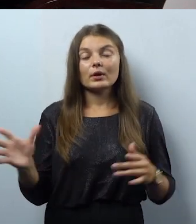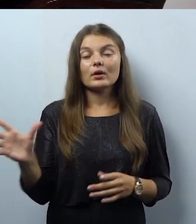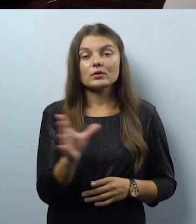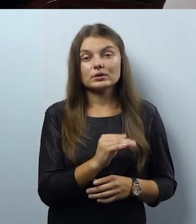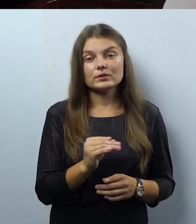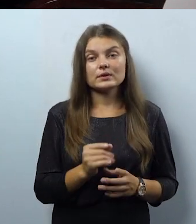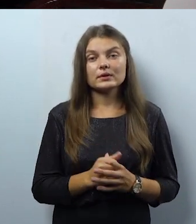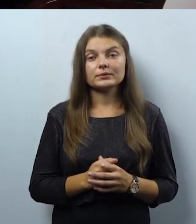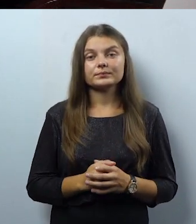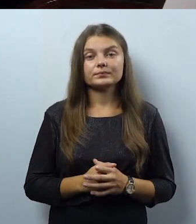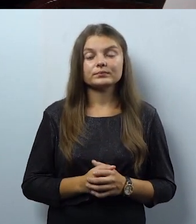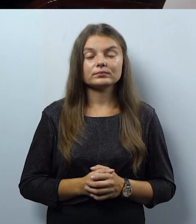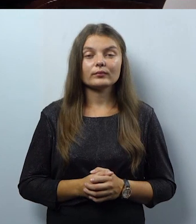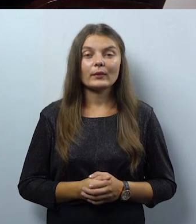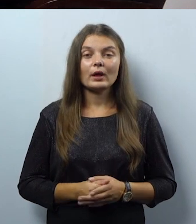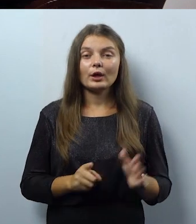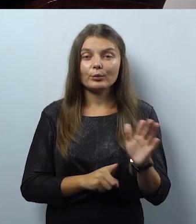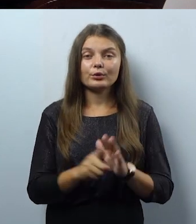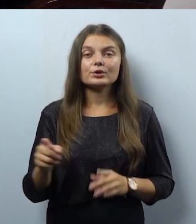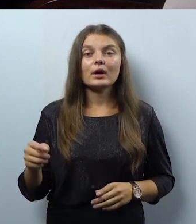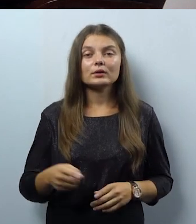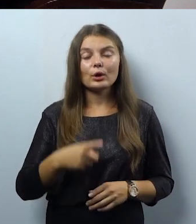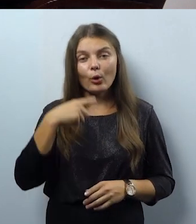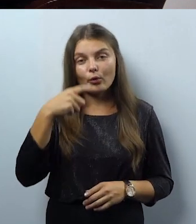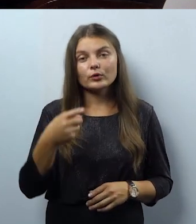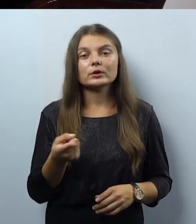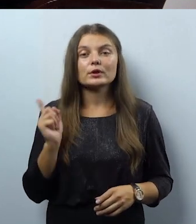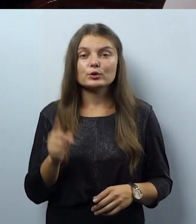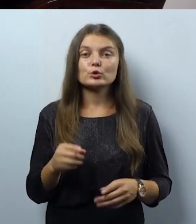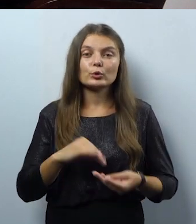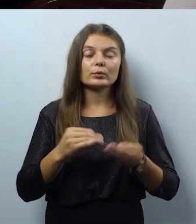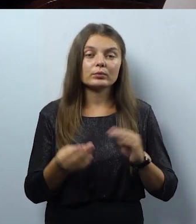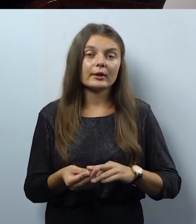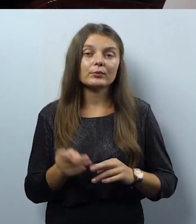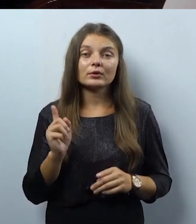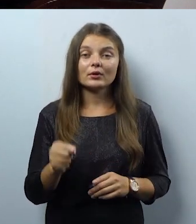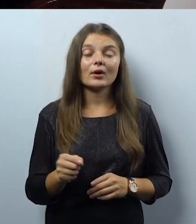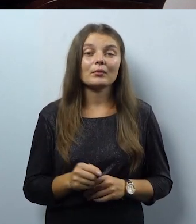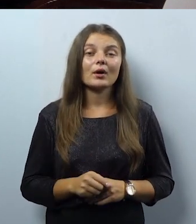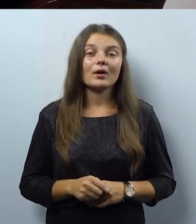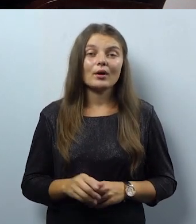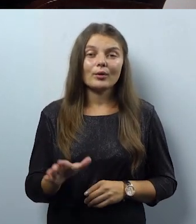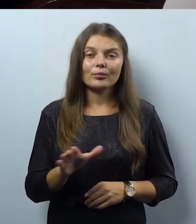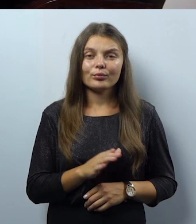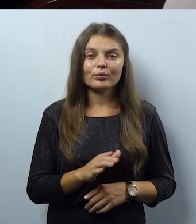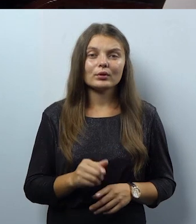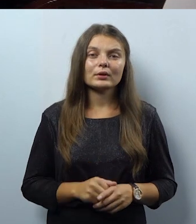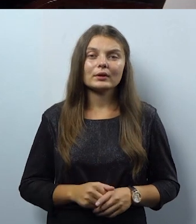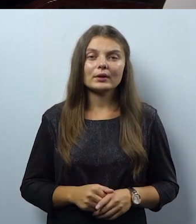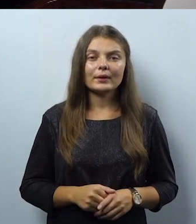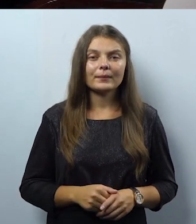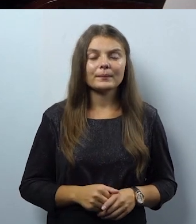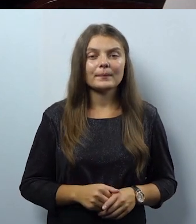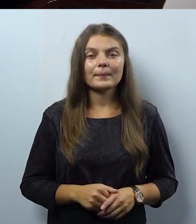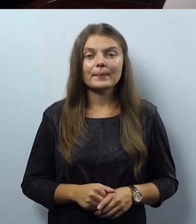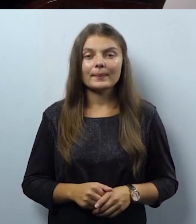Роксолана Олександрівна. Коли ми почали говорити за це, ну, там теж сиділи державна інспекція.